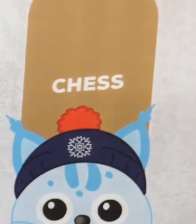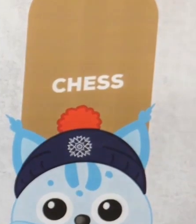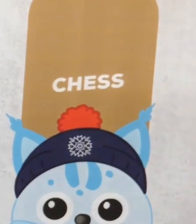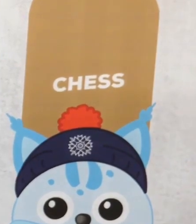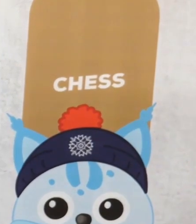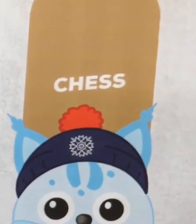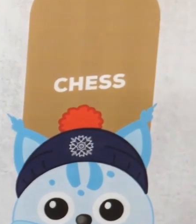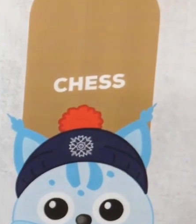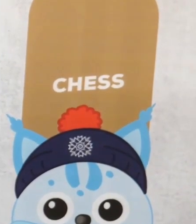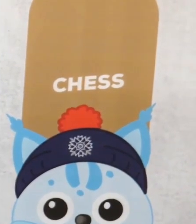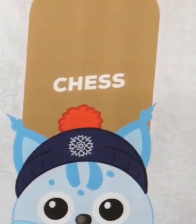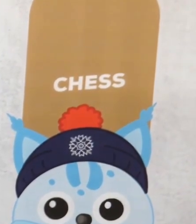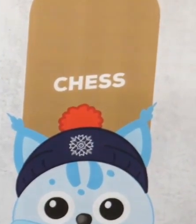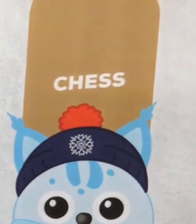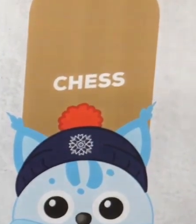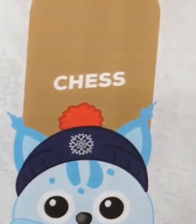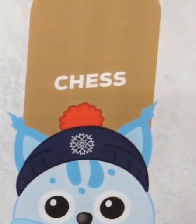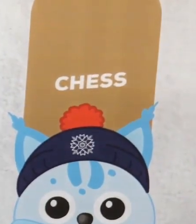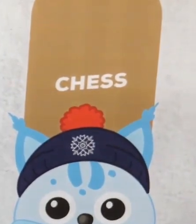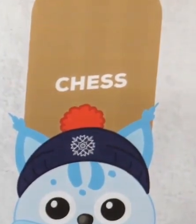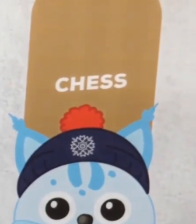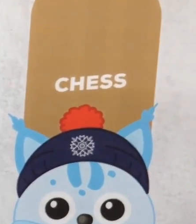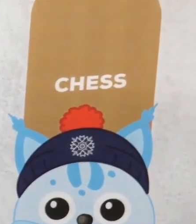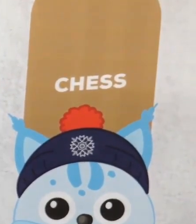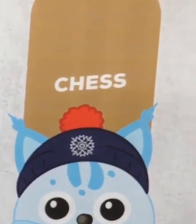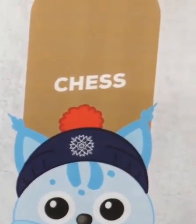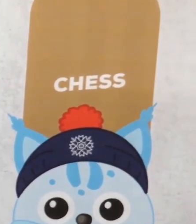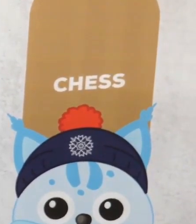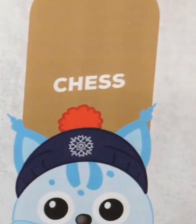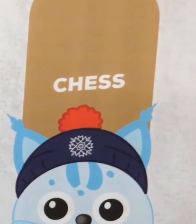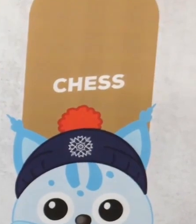все проходило дуже в такій динаміці.